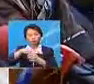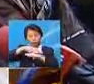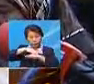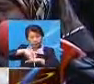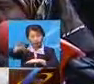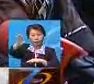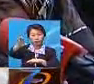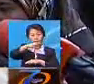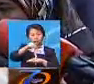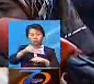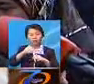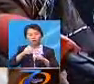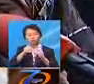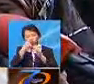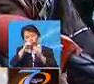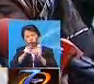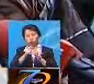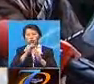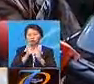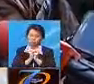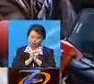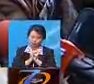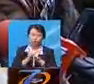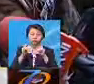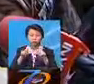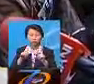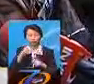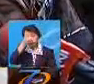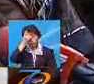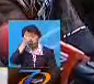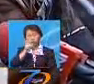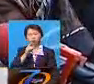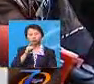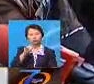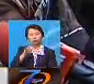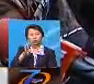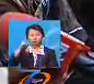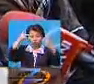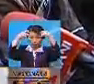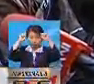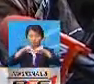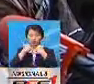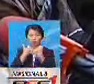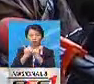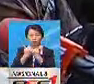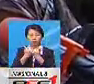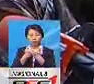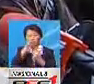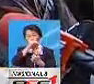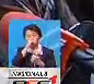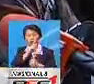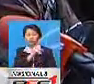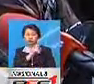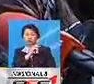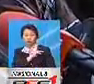pengantaran dan upacara pengebumian ini yang amat berhormat Datuk Seri Presiden Persatuan Bola Sepak Melaka yang juga Ketua